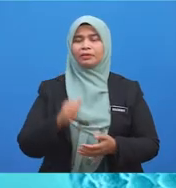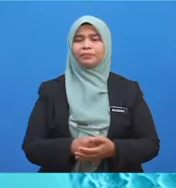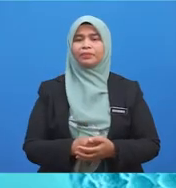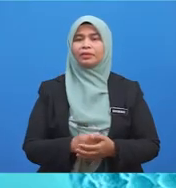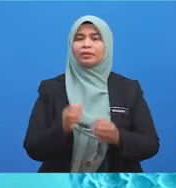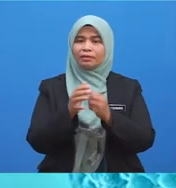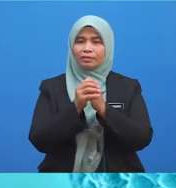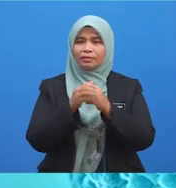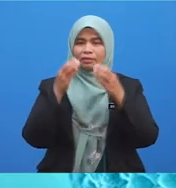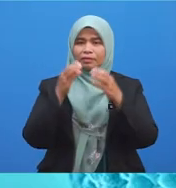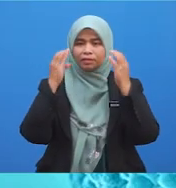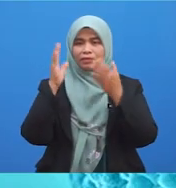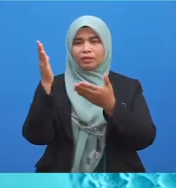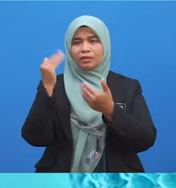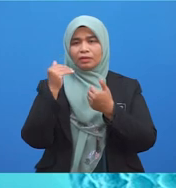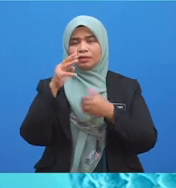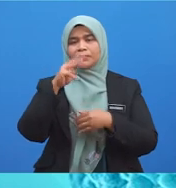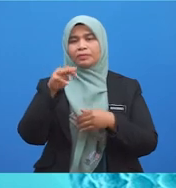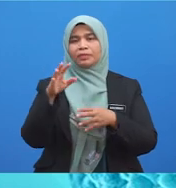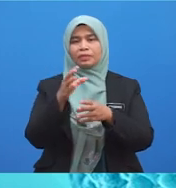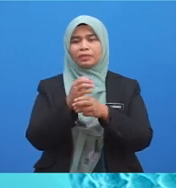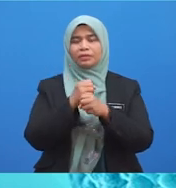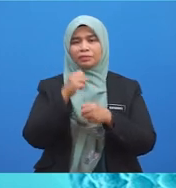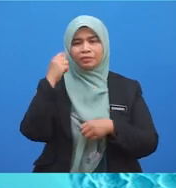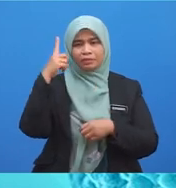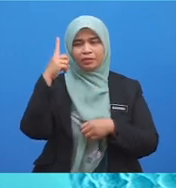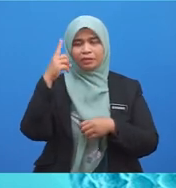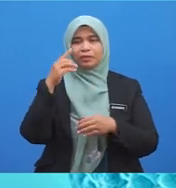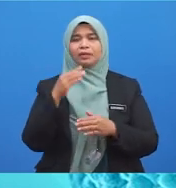Tahniah! Cikgu harap murid-murid dapat memahami